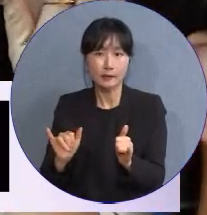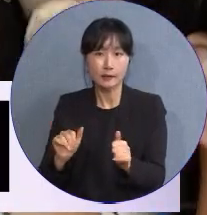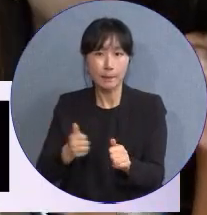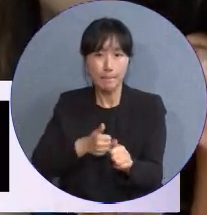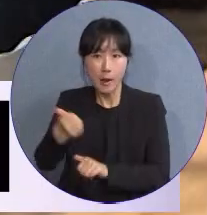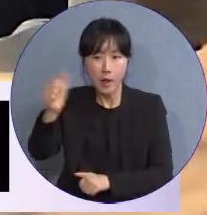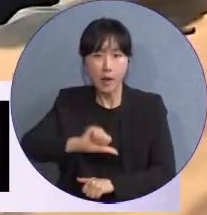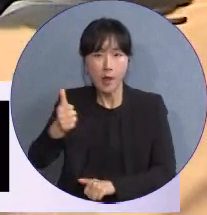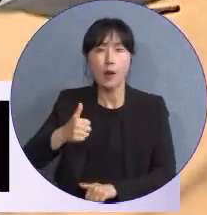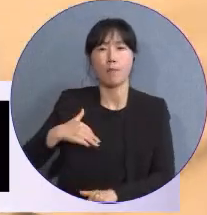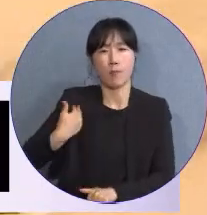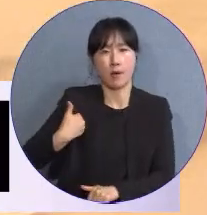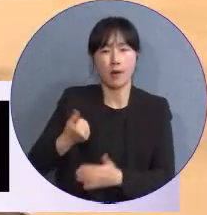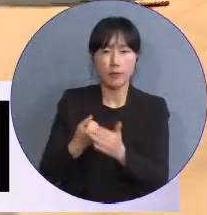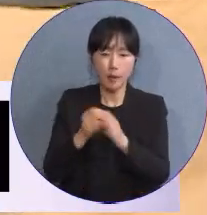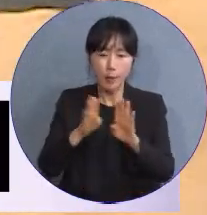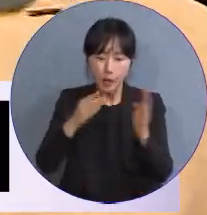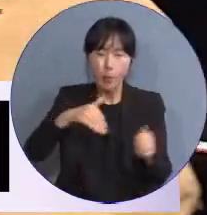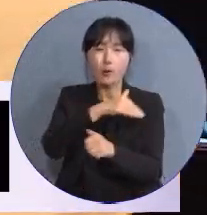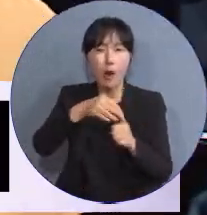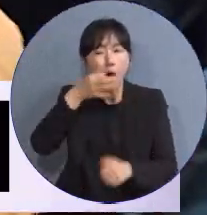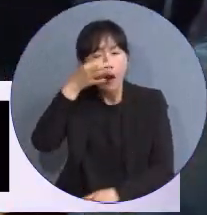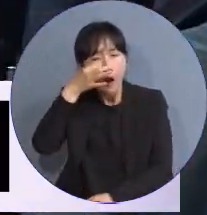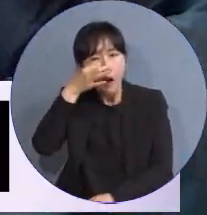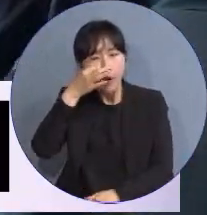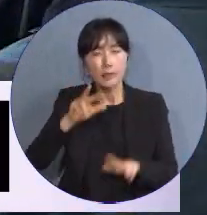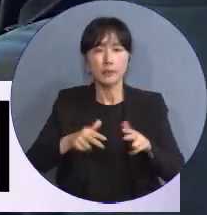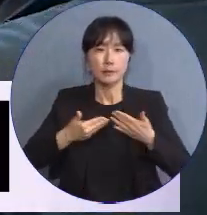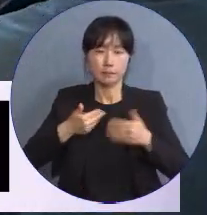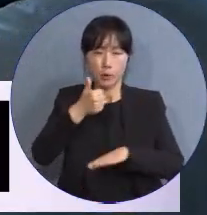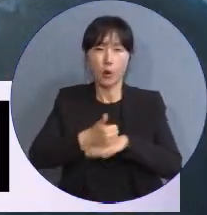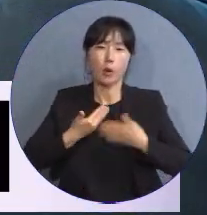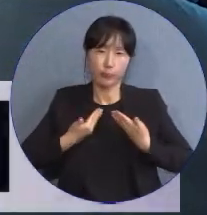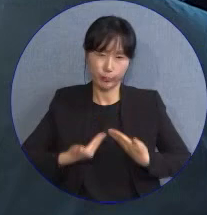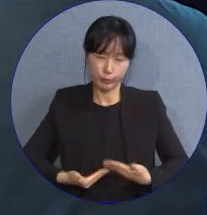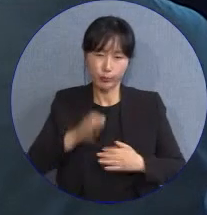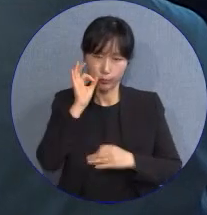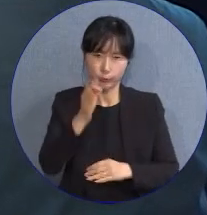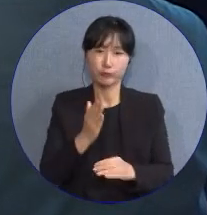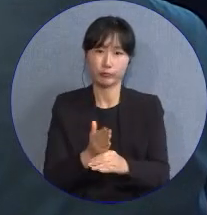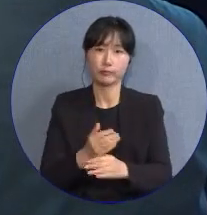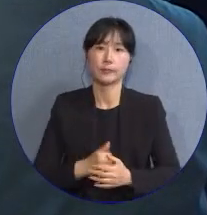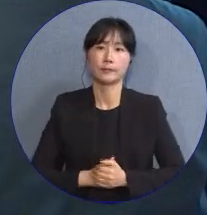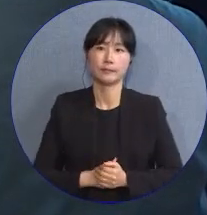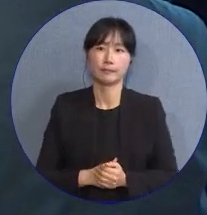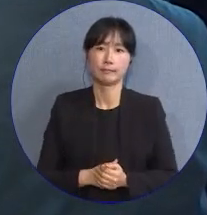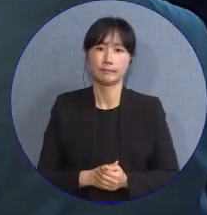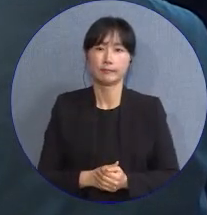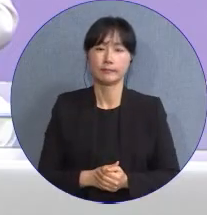예측할 수 없어 개표 상황을 지켜보며 차분하게 결과를 기다리겠다는 입장입니다.